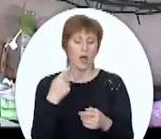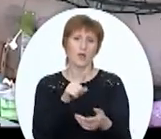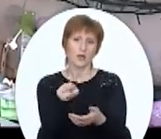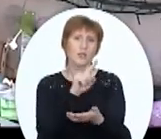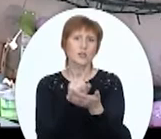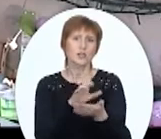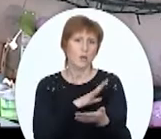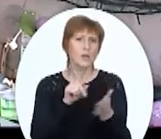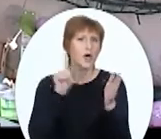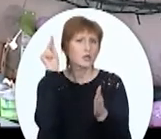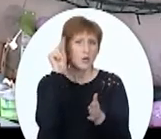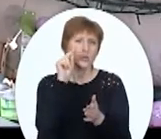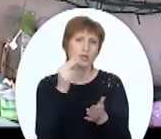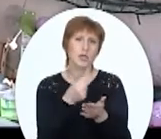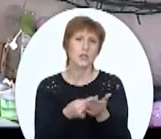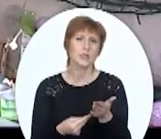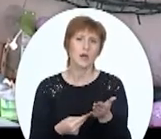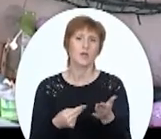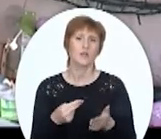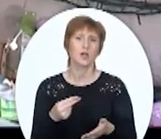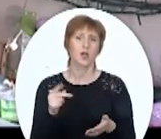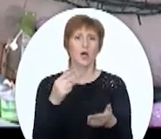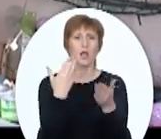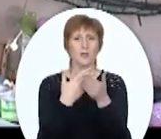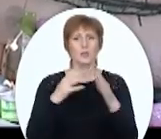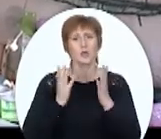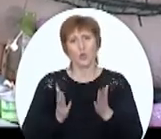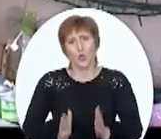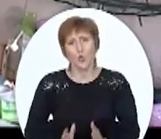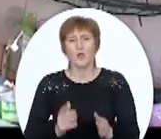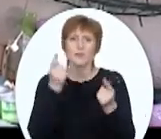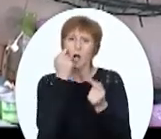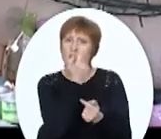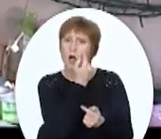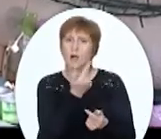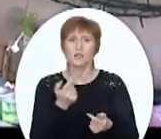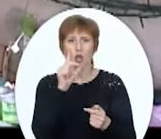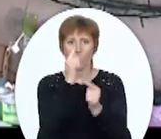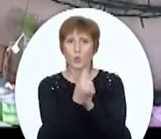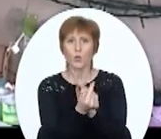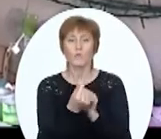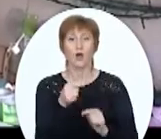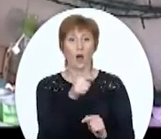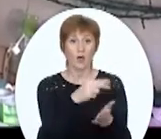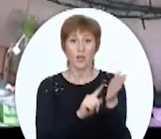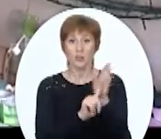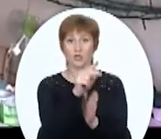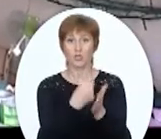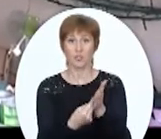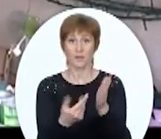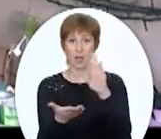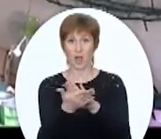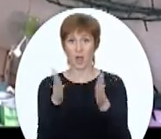была нарисовать, ну, научиться рисовать, что, допустим, туловище, глазки, клюв. А она начала